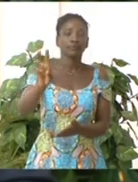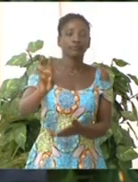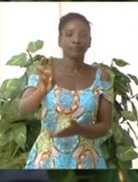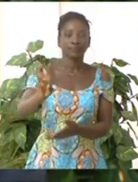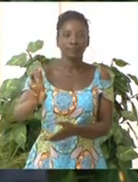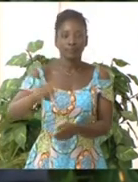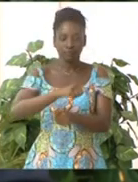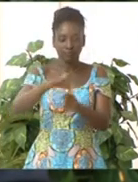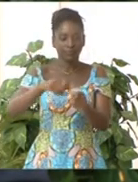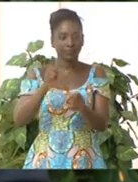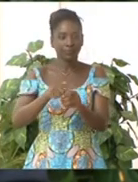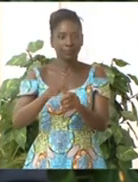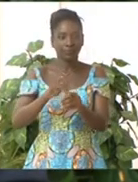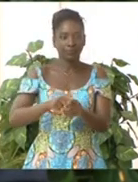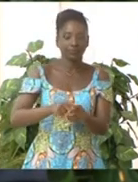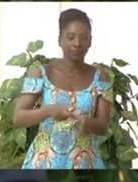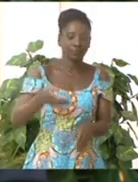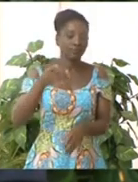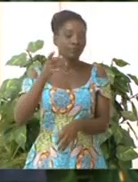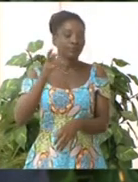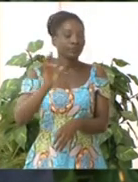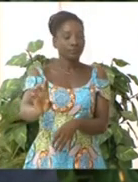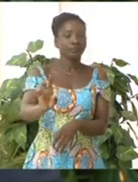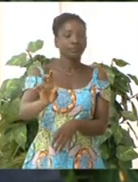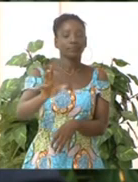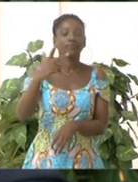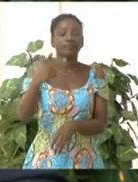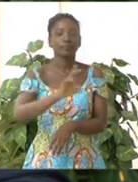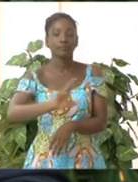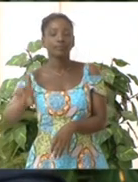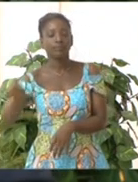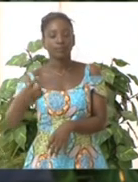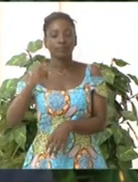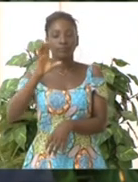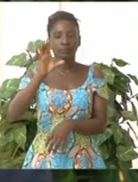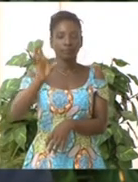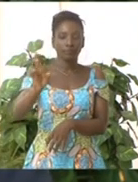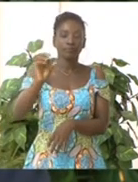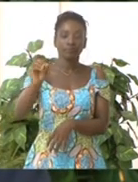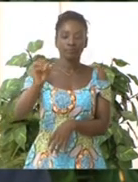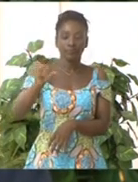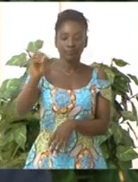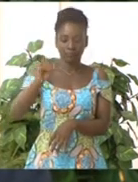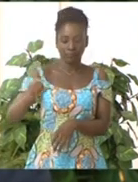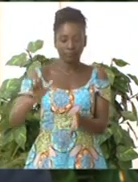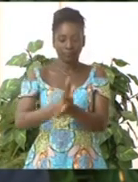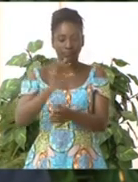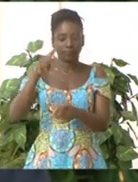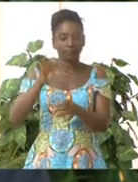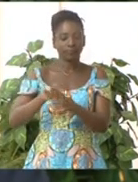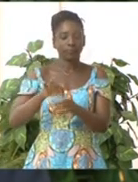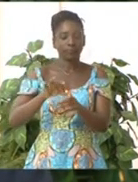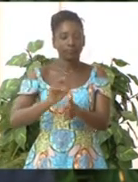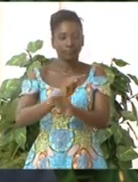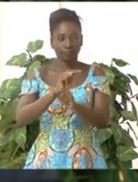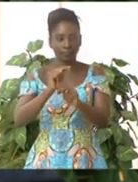participation 73,70 % d'où le terme la 207